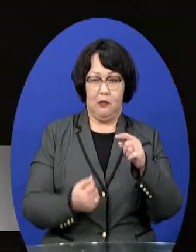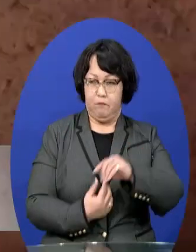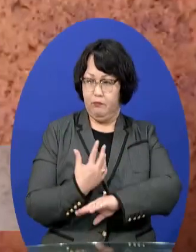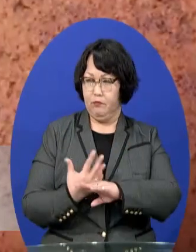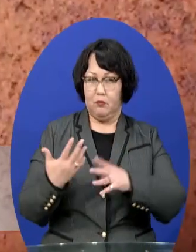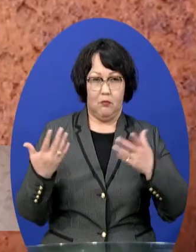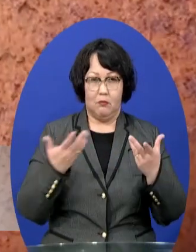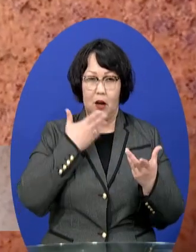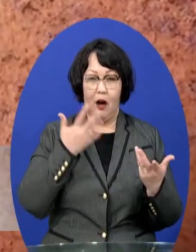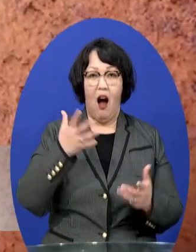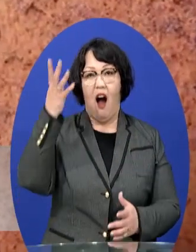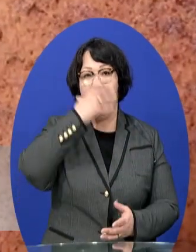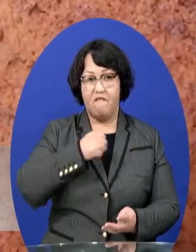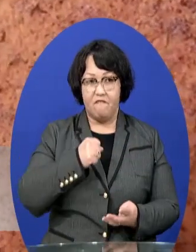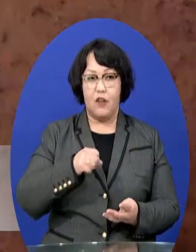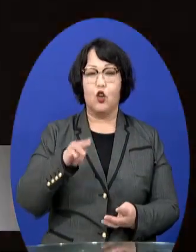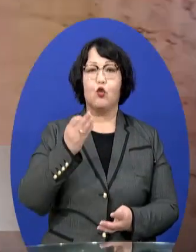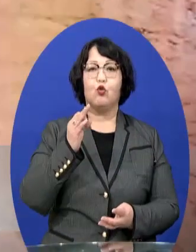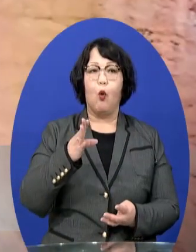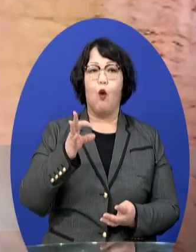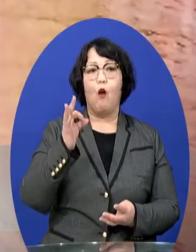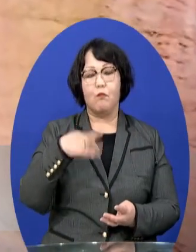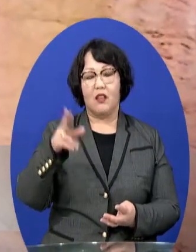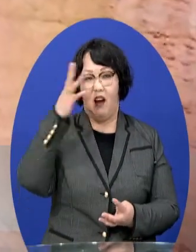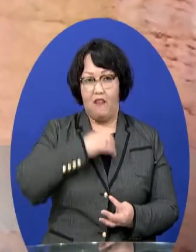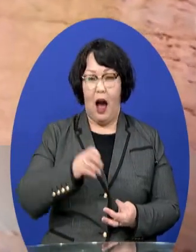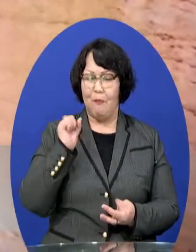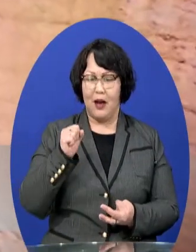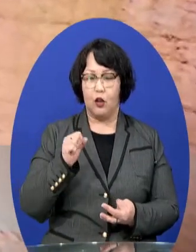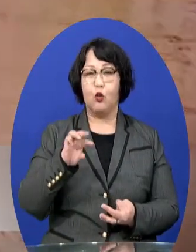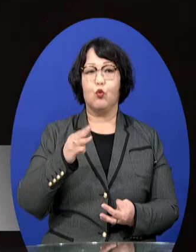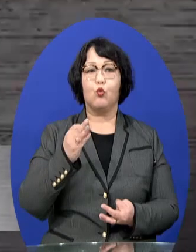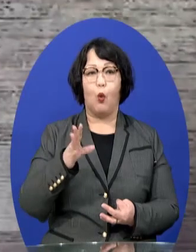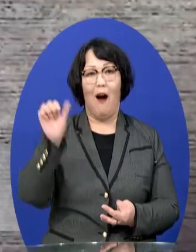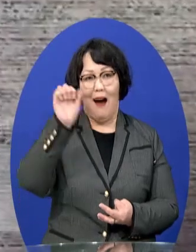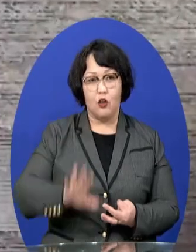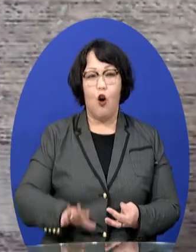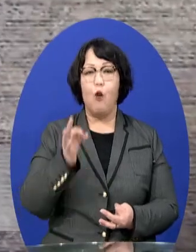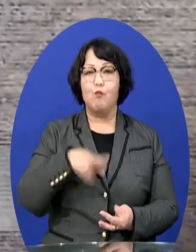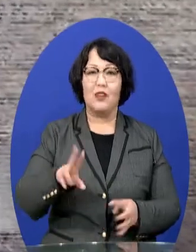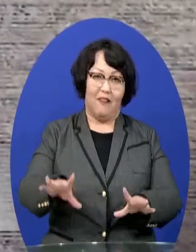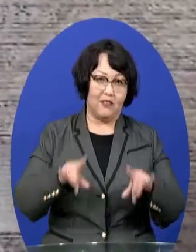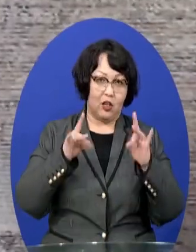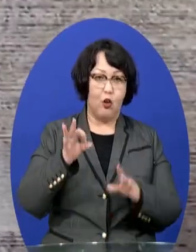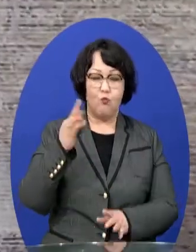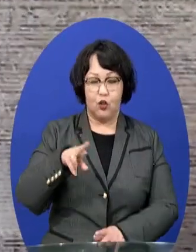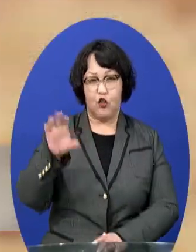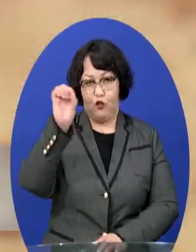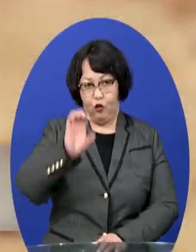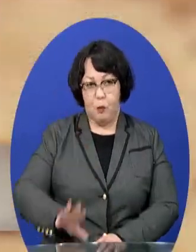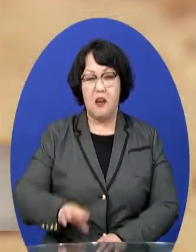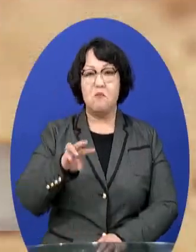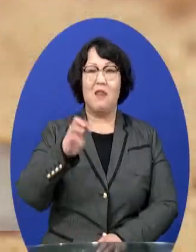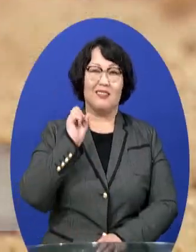улсуудаар Африк, Төвийн болон Өмнөд Америк, Төв Аз, Өмнөд Австрал, Өмнөд Европ болон Мексик, Америк нэгдсэн